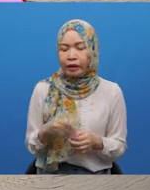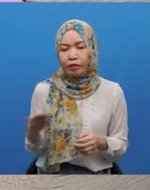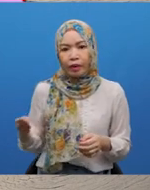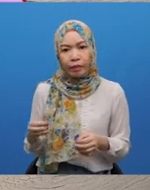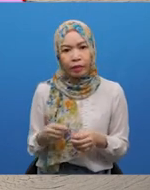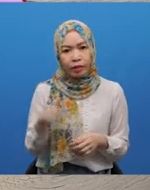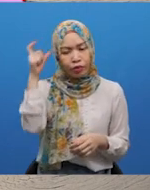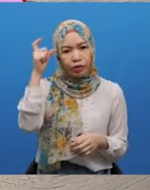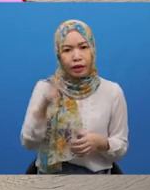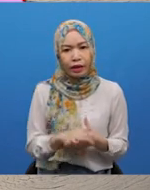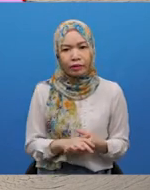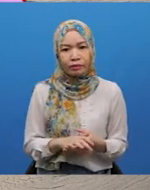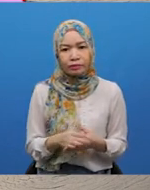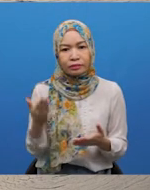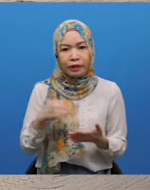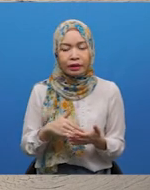Tuan Permaisuri.